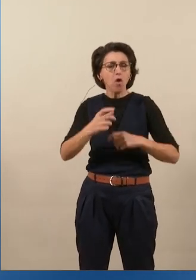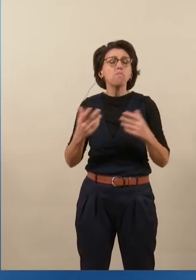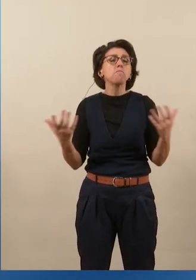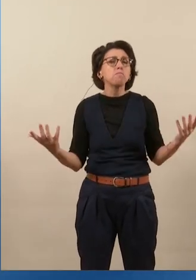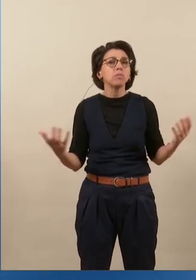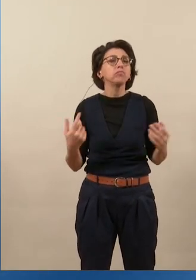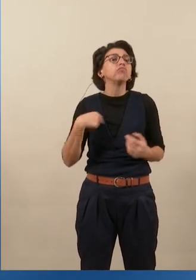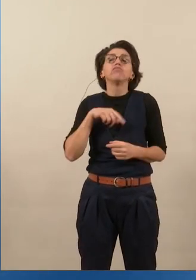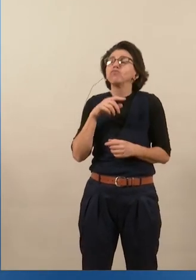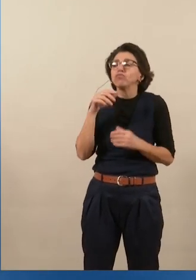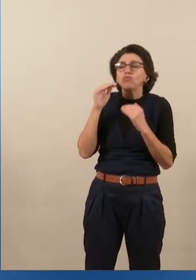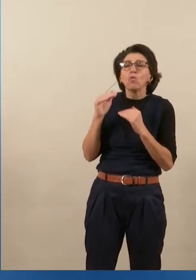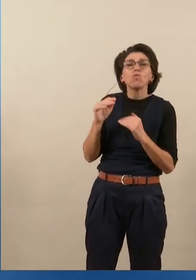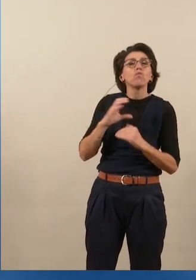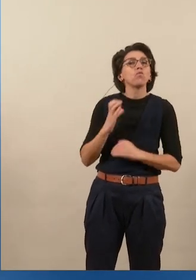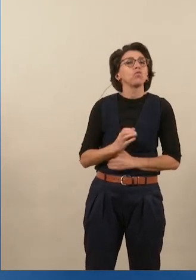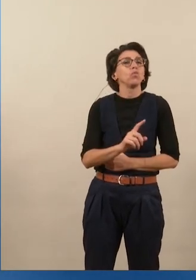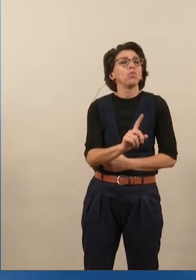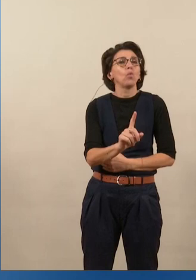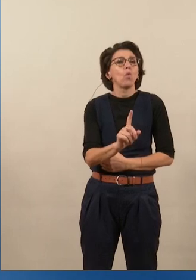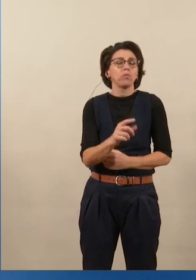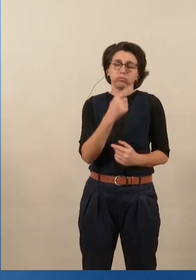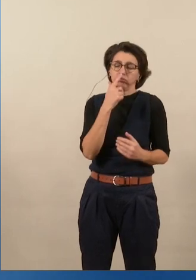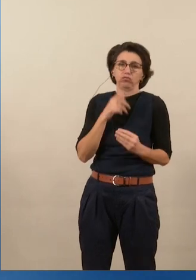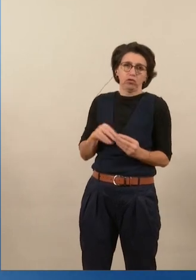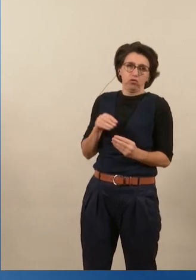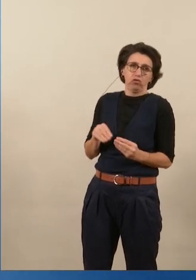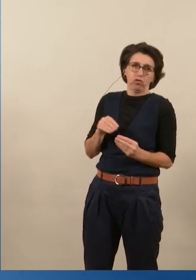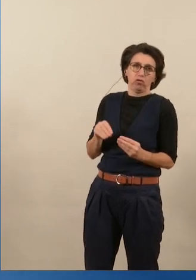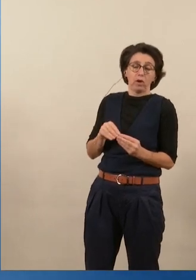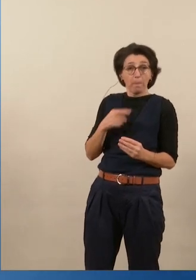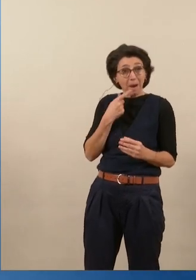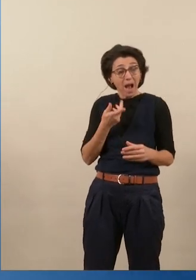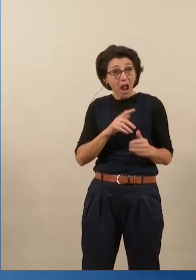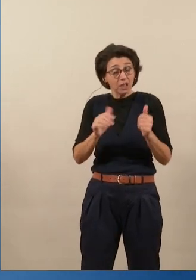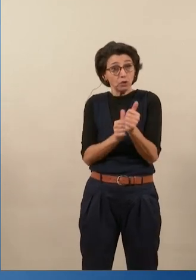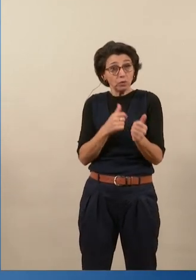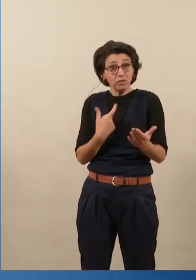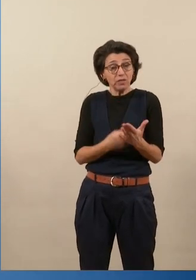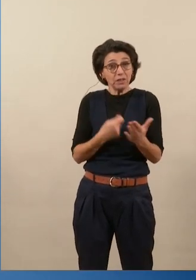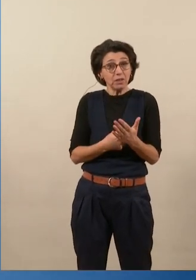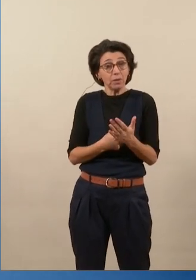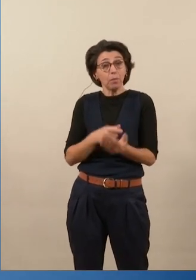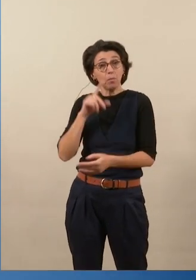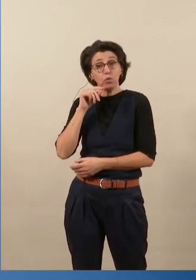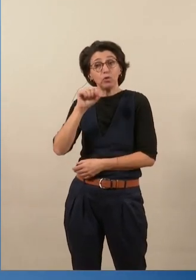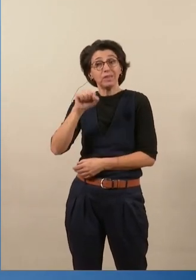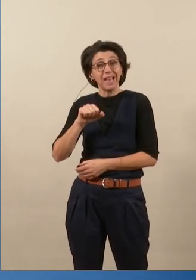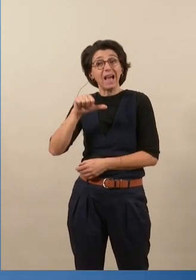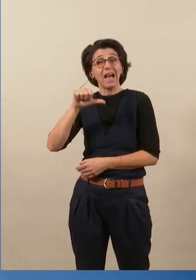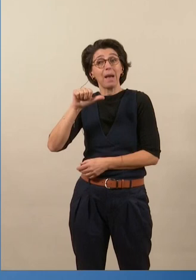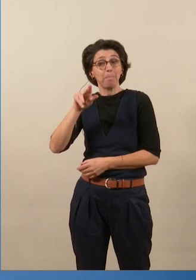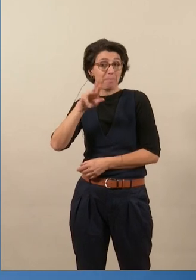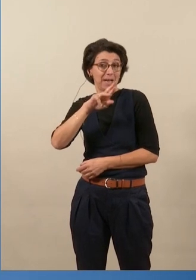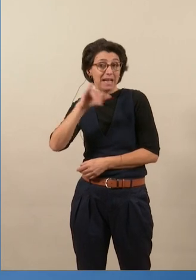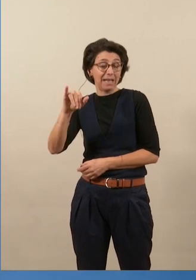on n'y croyait pas totalement vraiment il citait le cas d'ailleurs de l'adjon au finances déjà him qui qui bouillait de devoir